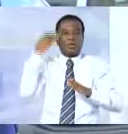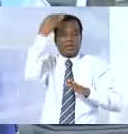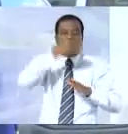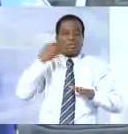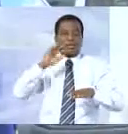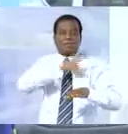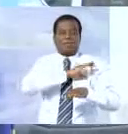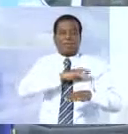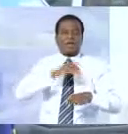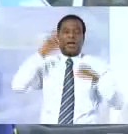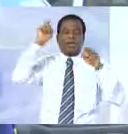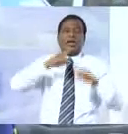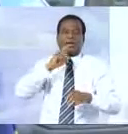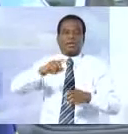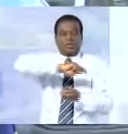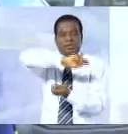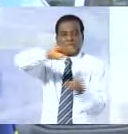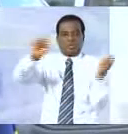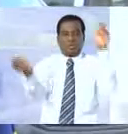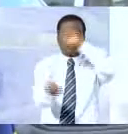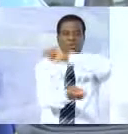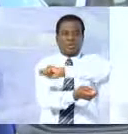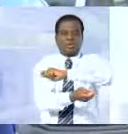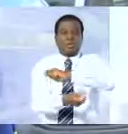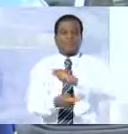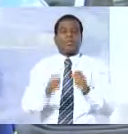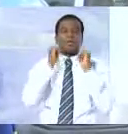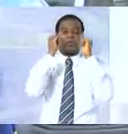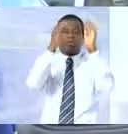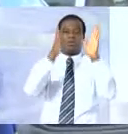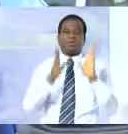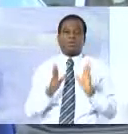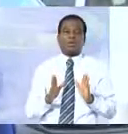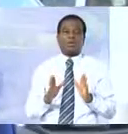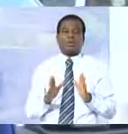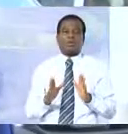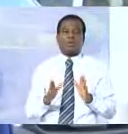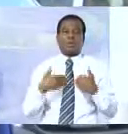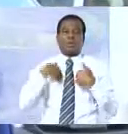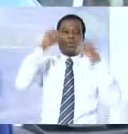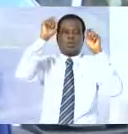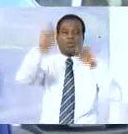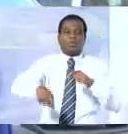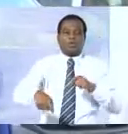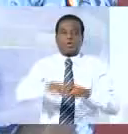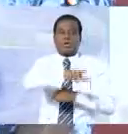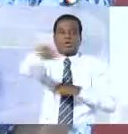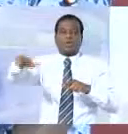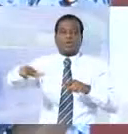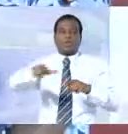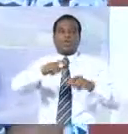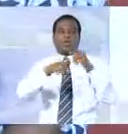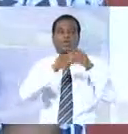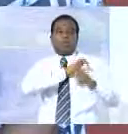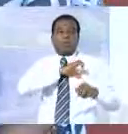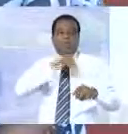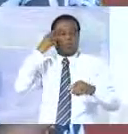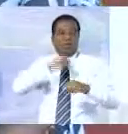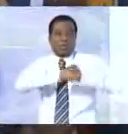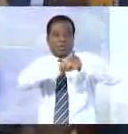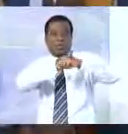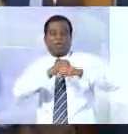changer, elle va changer. Les Ivoiriens ont besoin de leur police pour les sécuriser.